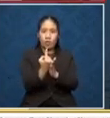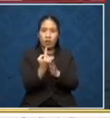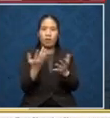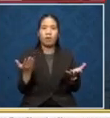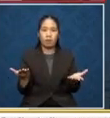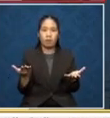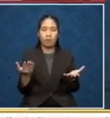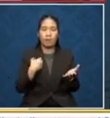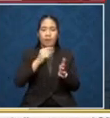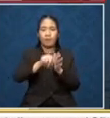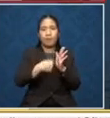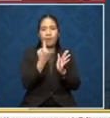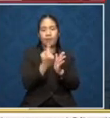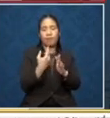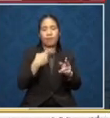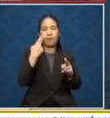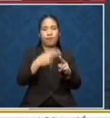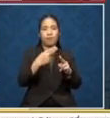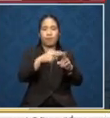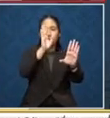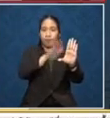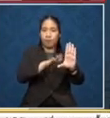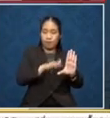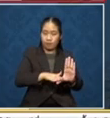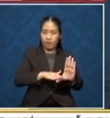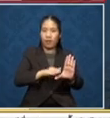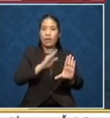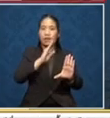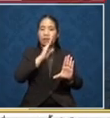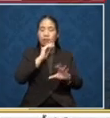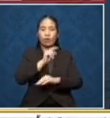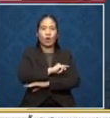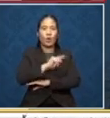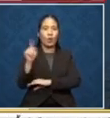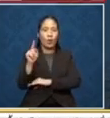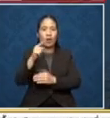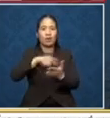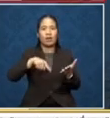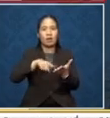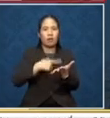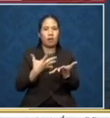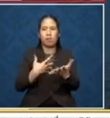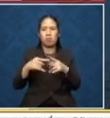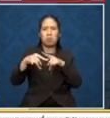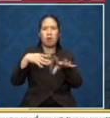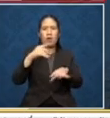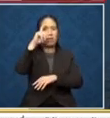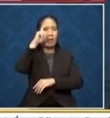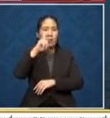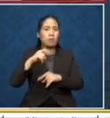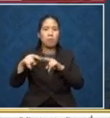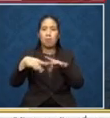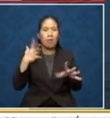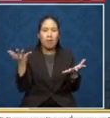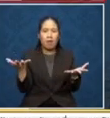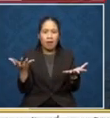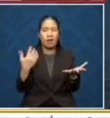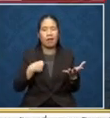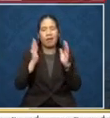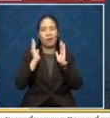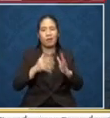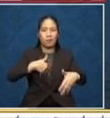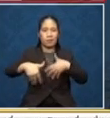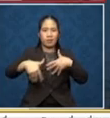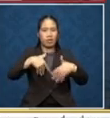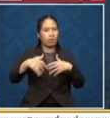ลงในการลงชื่อใช้สิทธิ์และวันลงคะแนนส่วนใหญ่ไม่ตรงกับวันหยุดทำให้ผู้มีสิทธิ์ลงคะแนนไม่สะดวก